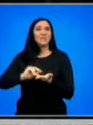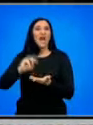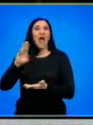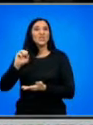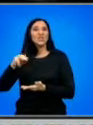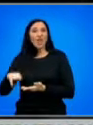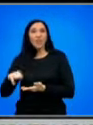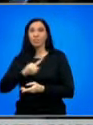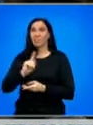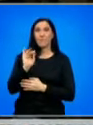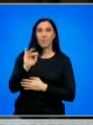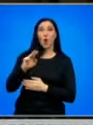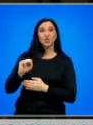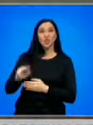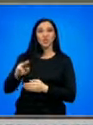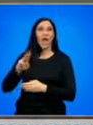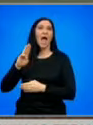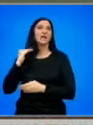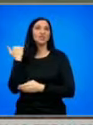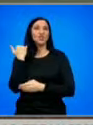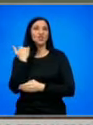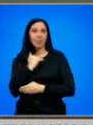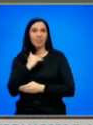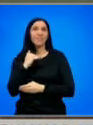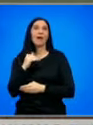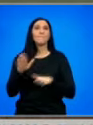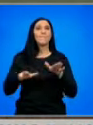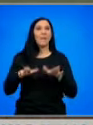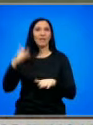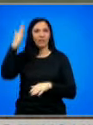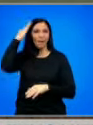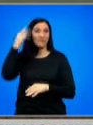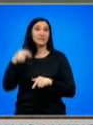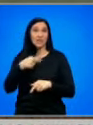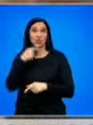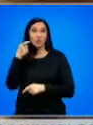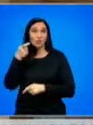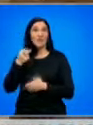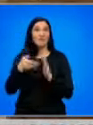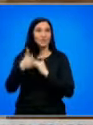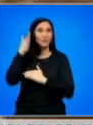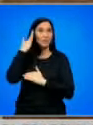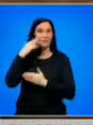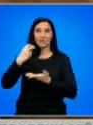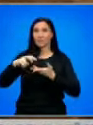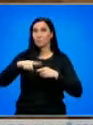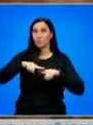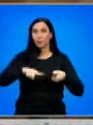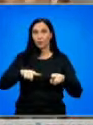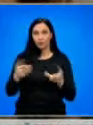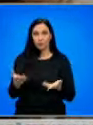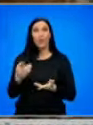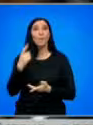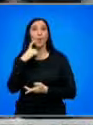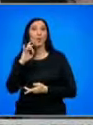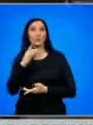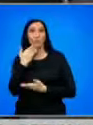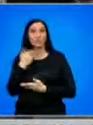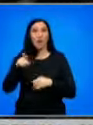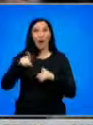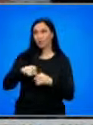Шат на патката глава. С тези думи вътрешният министър излезе от прокуратурата след разпита. Бойко Рашков обясни, че както всеки, така и той